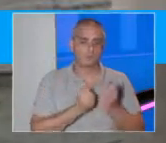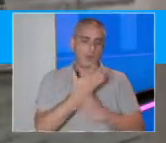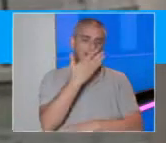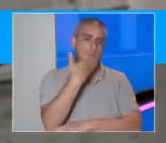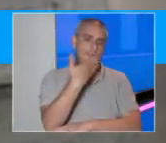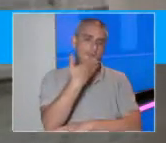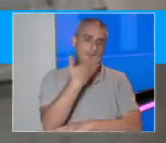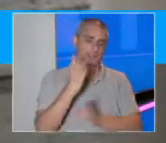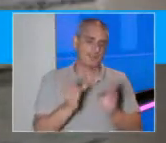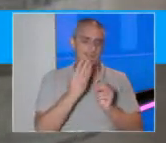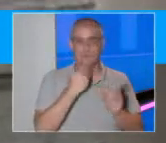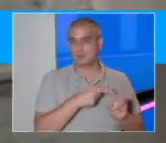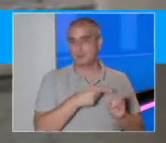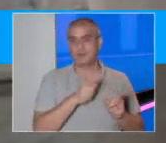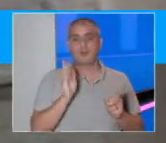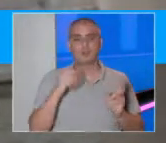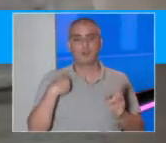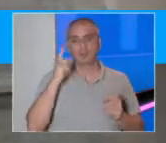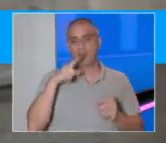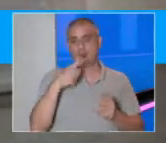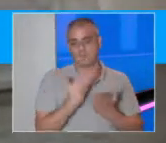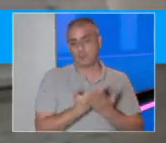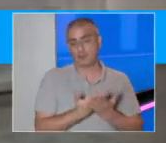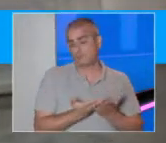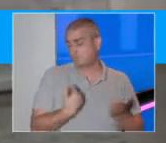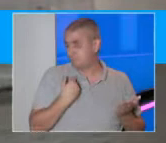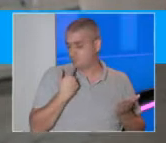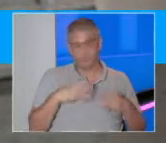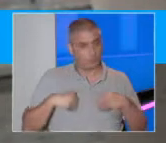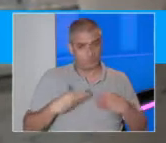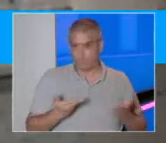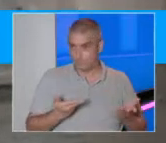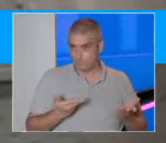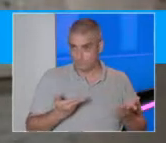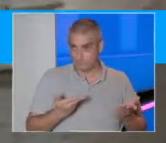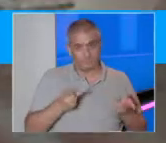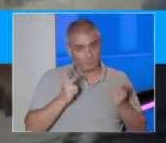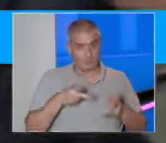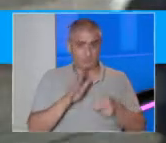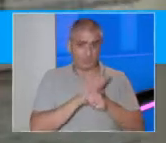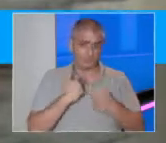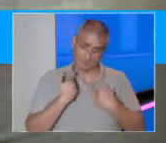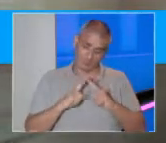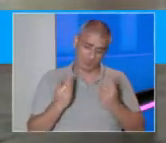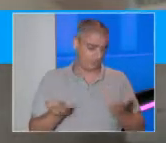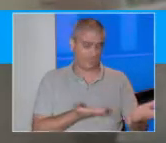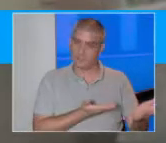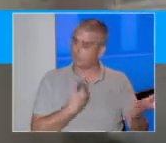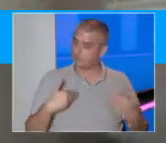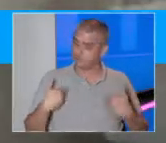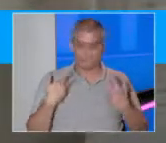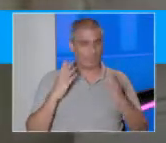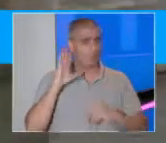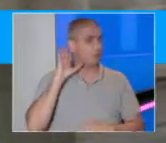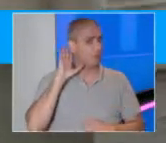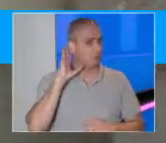במדינה לצד ישראל. יש לנו אלפי ראיות לכך. אמרתי להם, אתם מוכנים, אתם יכולים לשכנע אותי אחרת. בבקשה, אני אשמח מאוד